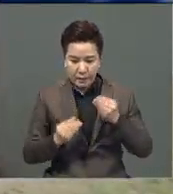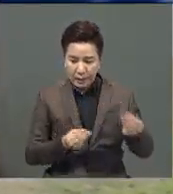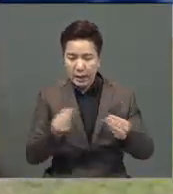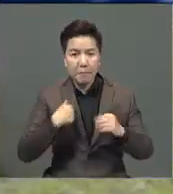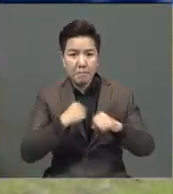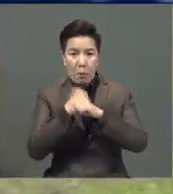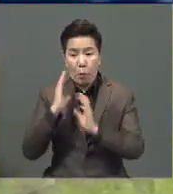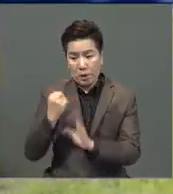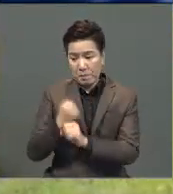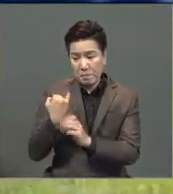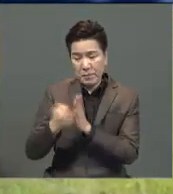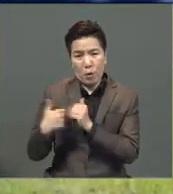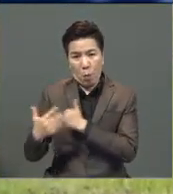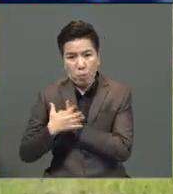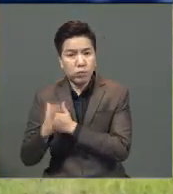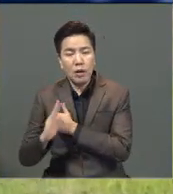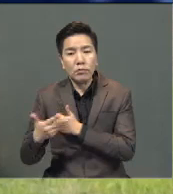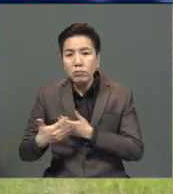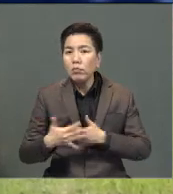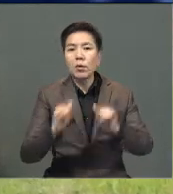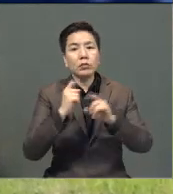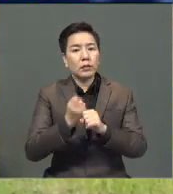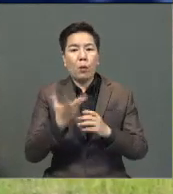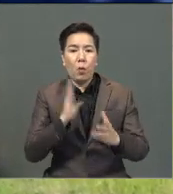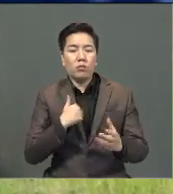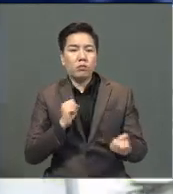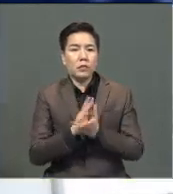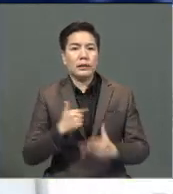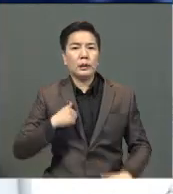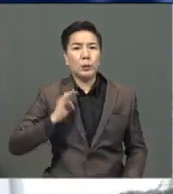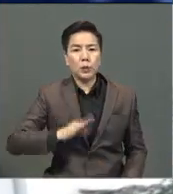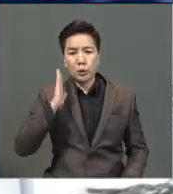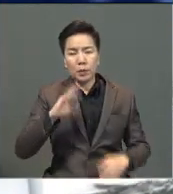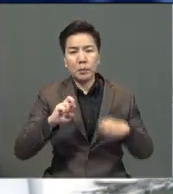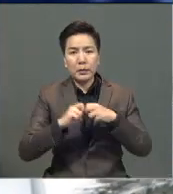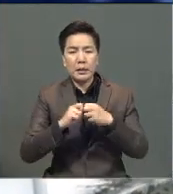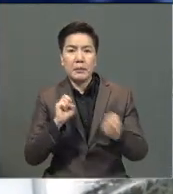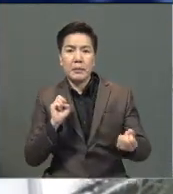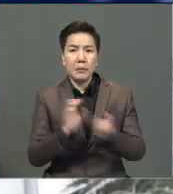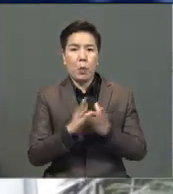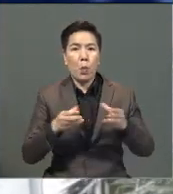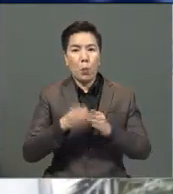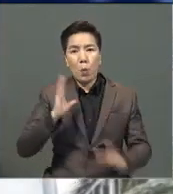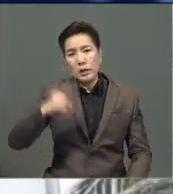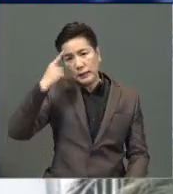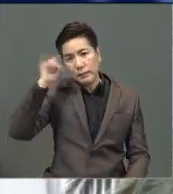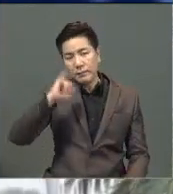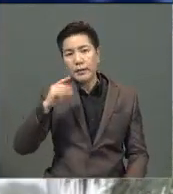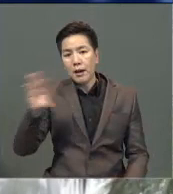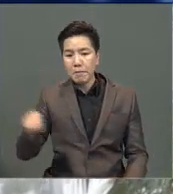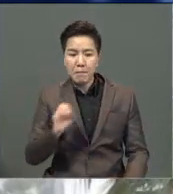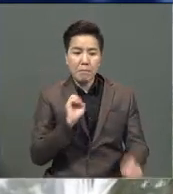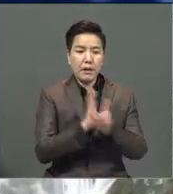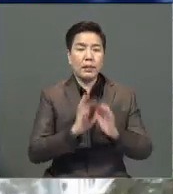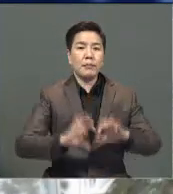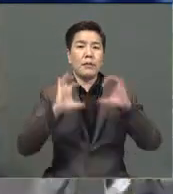มไม่ปกป้องคนผิดเพราะส่งผลกระทบกับความรู้สึกของประชาชนอาจกลายไปเป็นเงื่อนไขให้กลุ่มผู้ไม่หวังดีนำมาโ